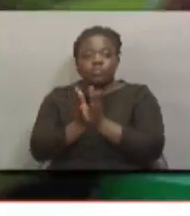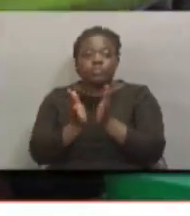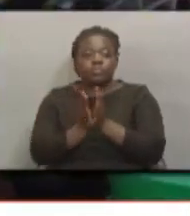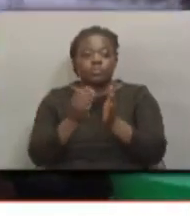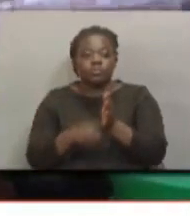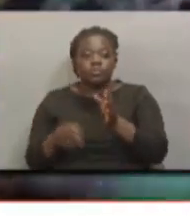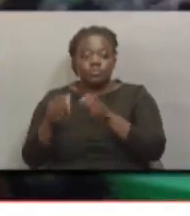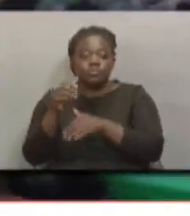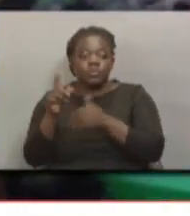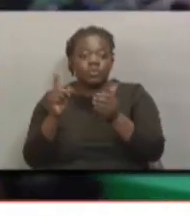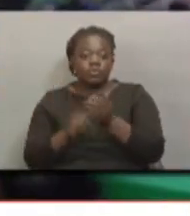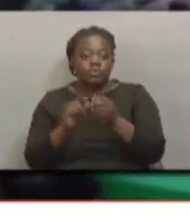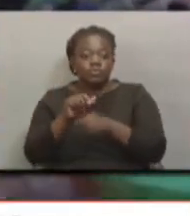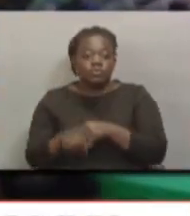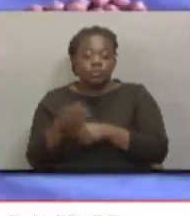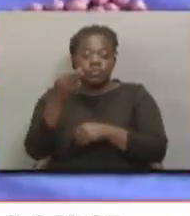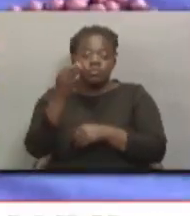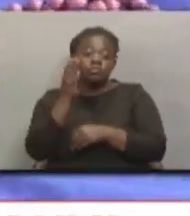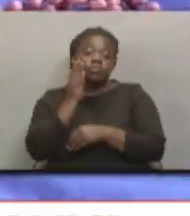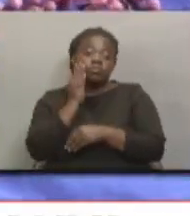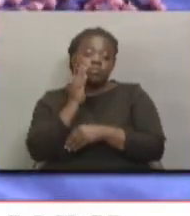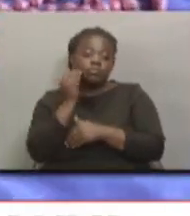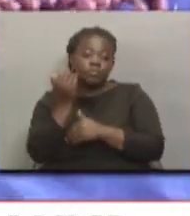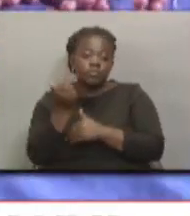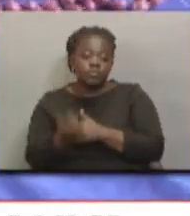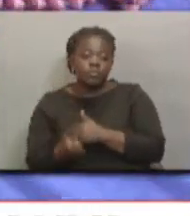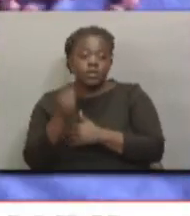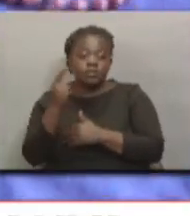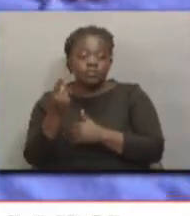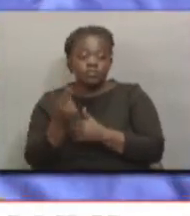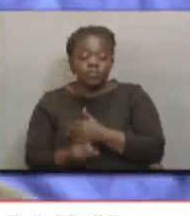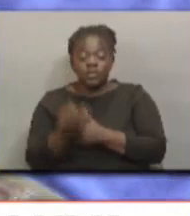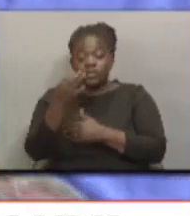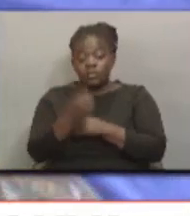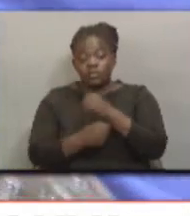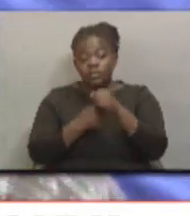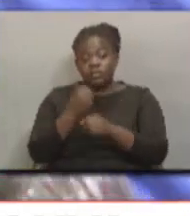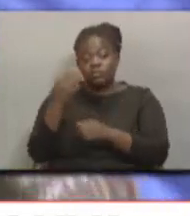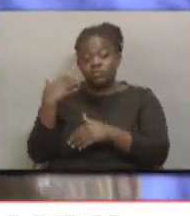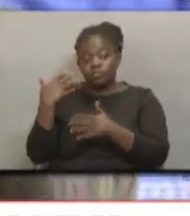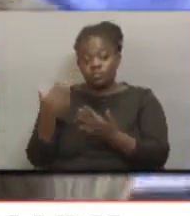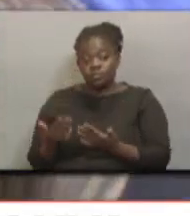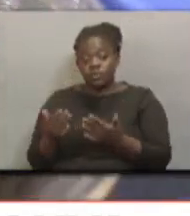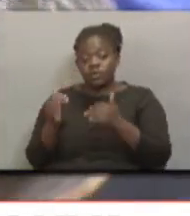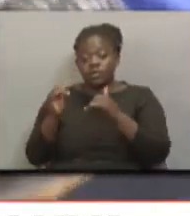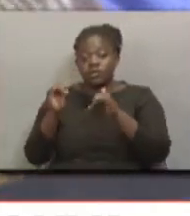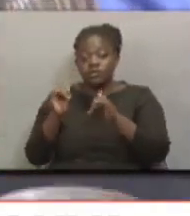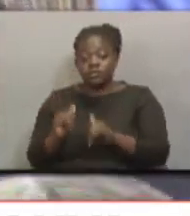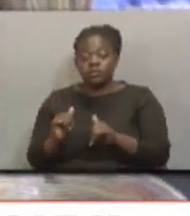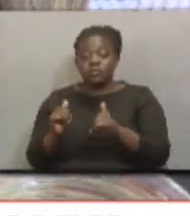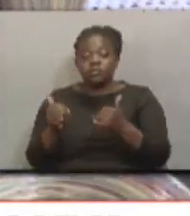kye bafuna ensimbi obukadde 3 ez'emyoga, ezasooka emyaka 3 egiyise oluvannyuma lw'okutemezebwako abakulembeze